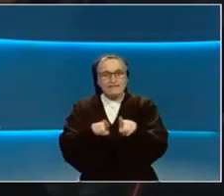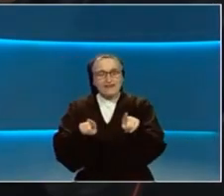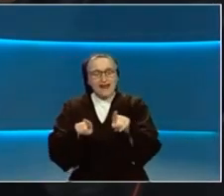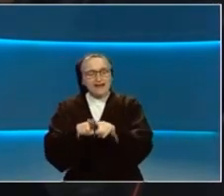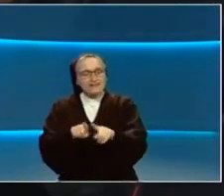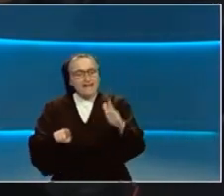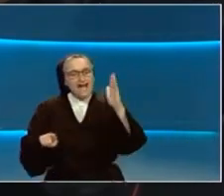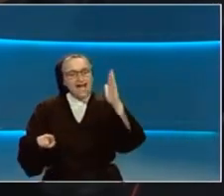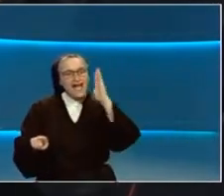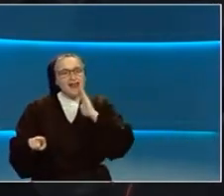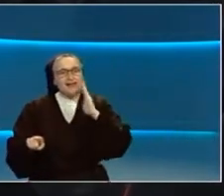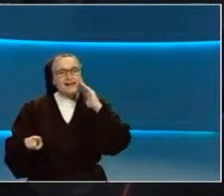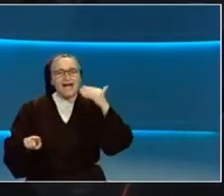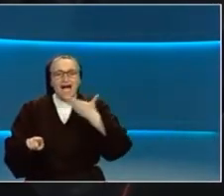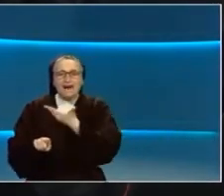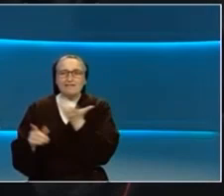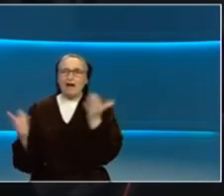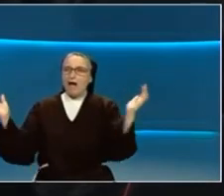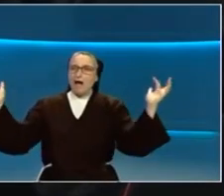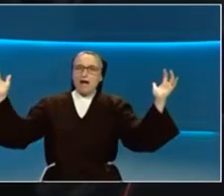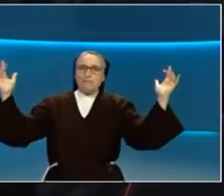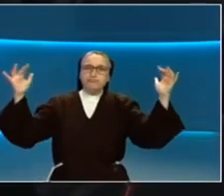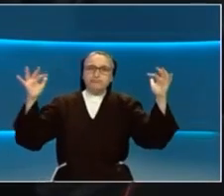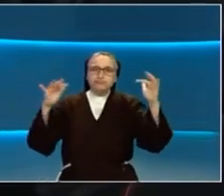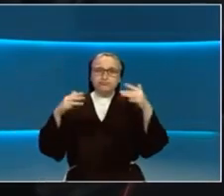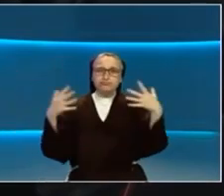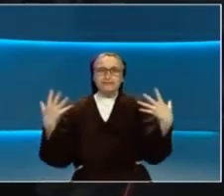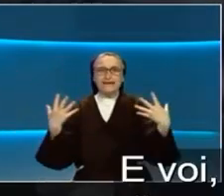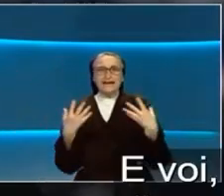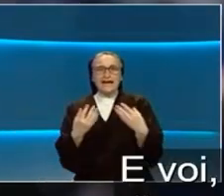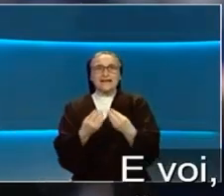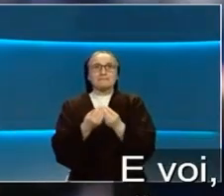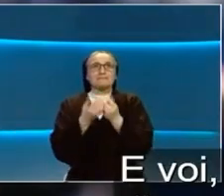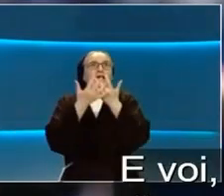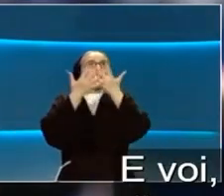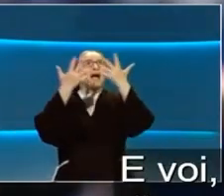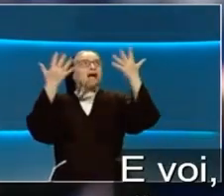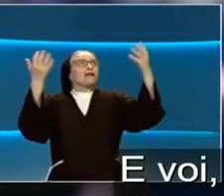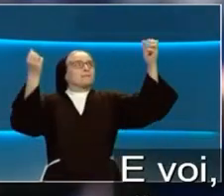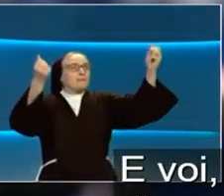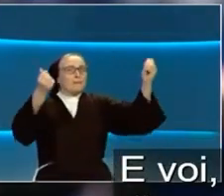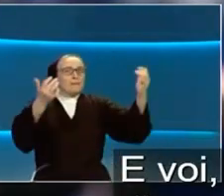carissimi, ad tam miram huius sancti luminis